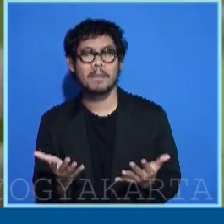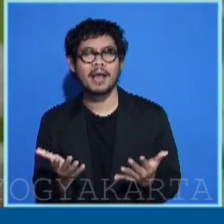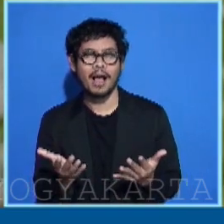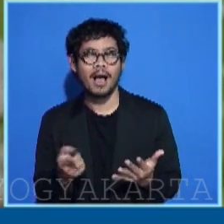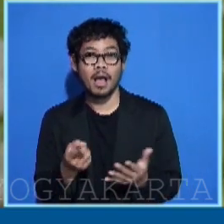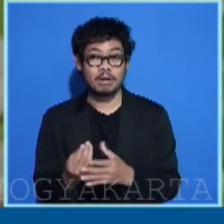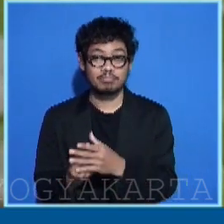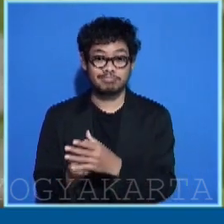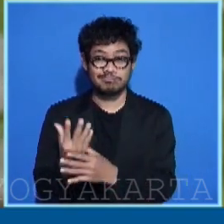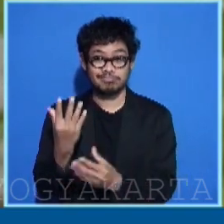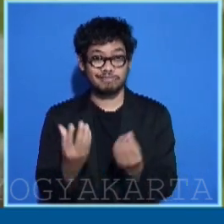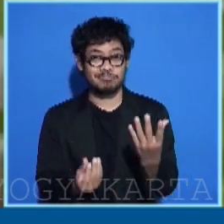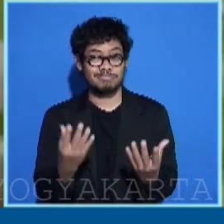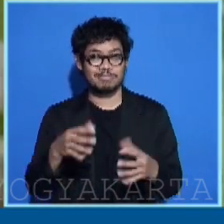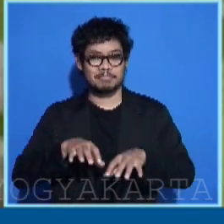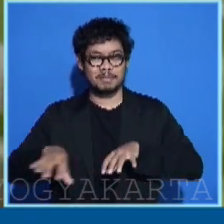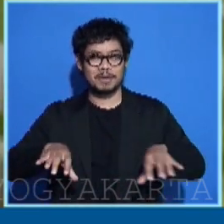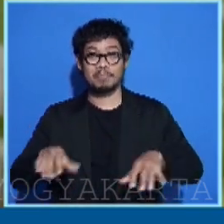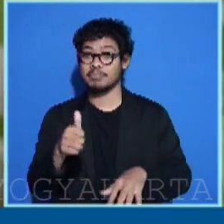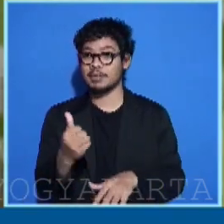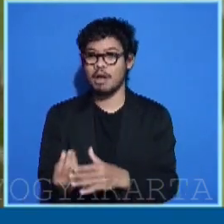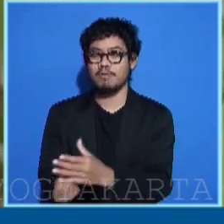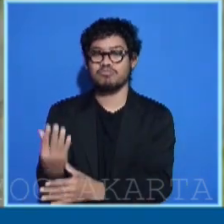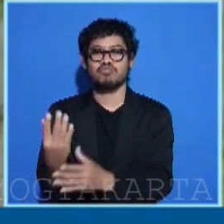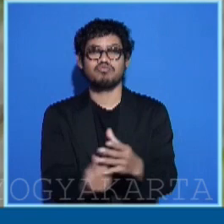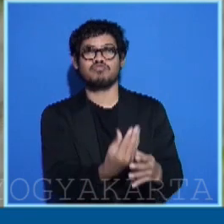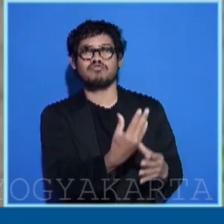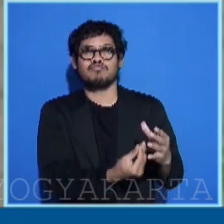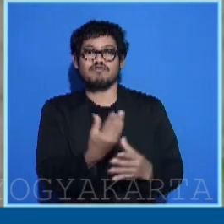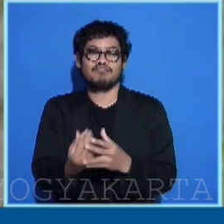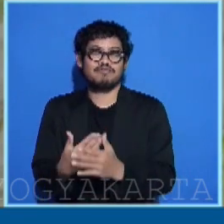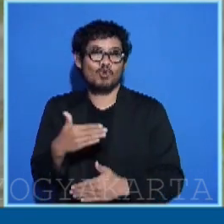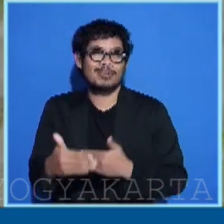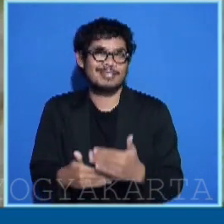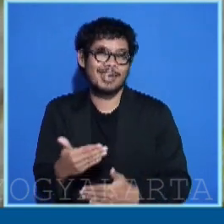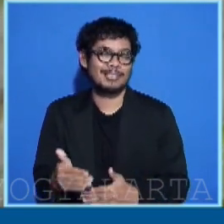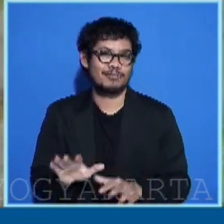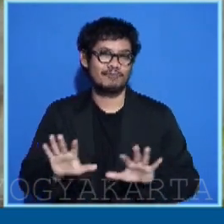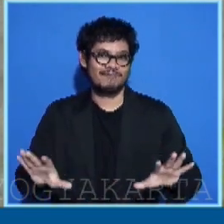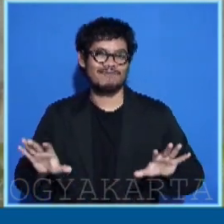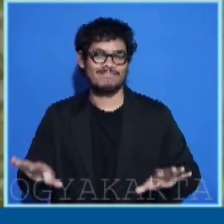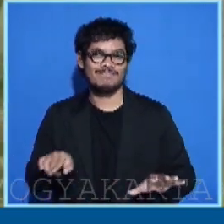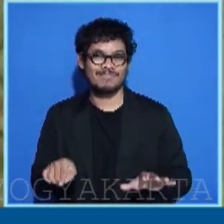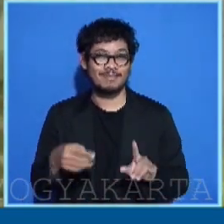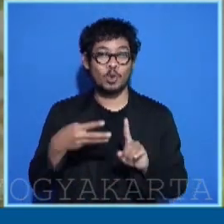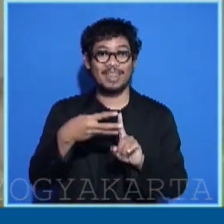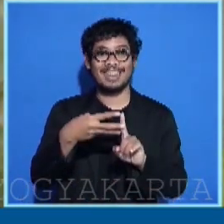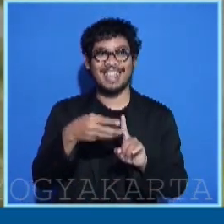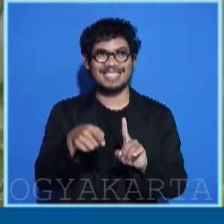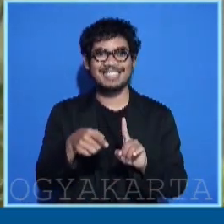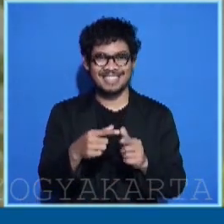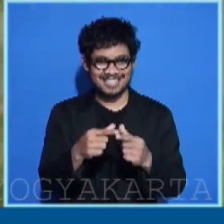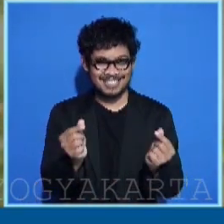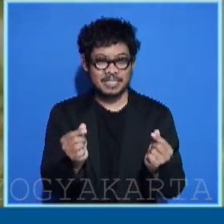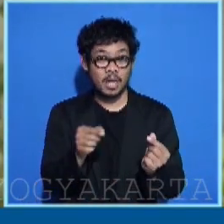tuwuh ing pundi-pundi papan kalebet papan ingkang jengkar bluntas ing Tengah War masyarakat Ugi